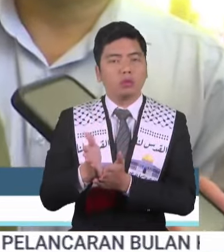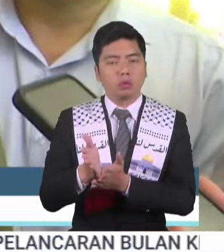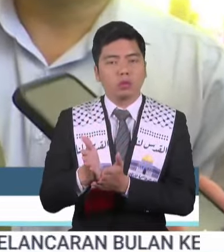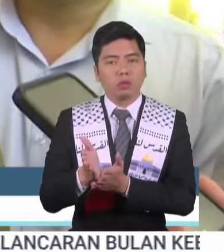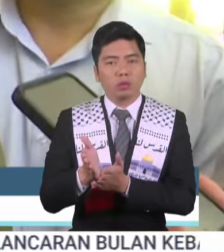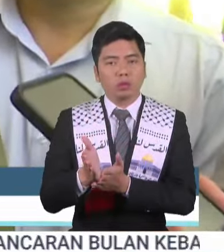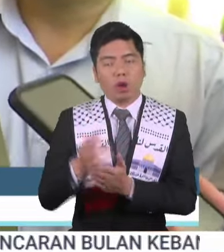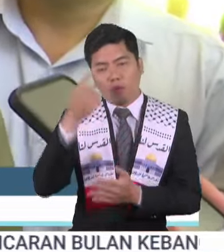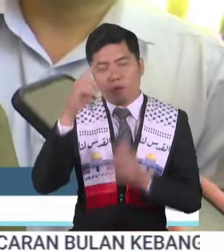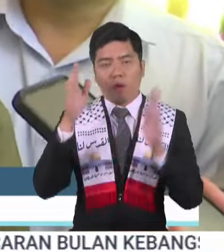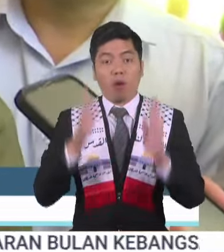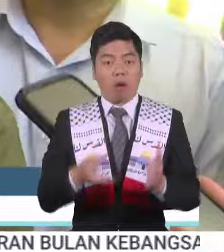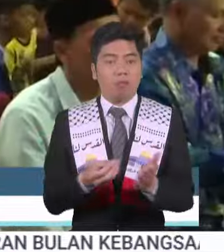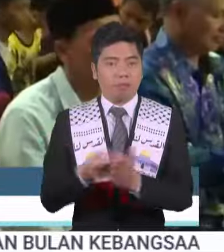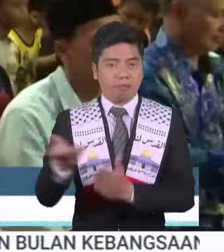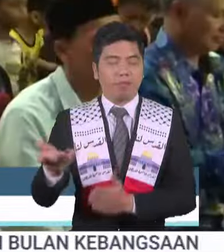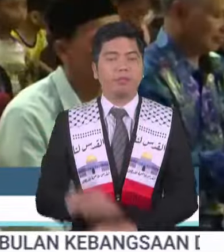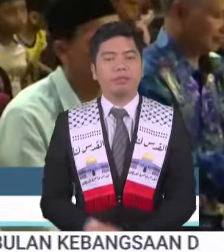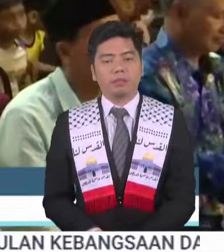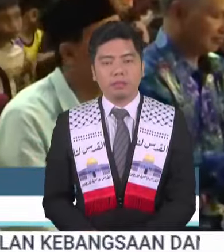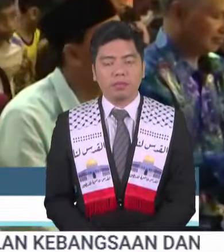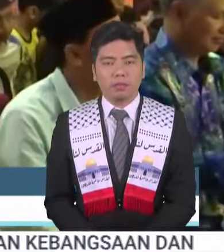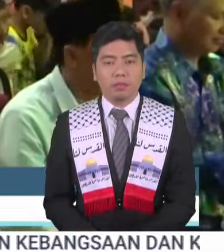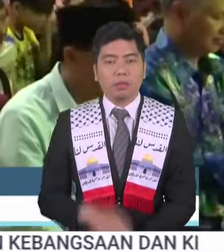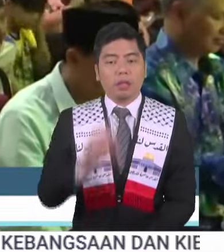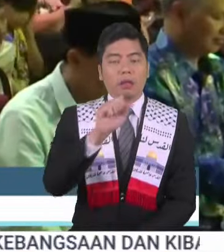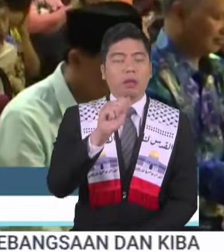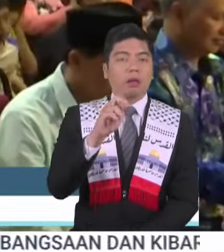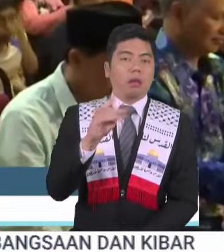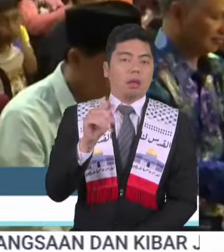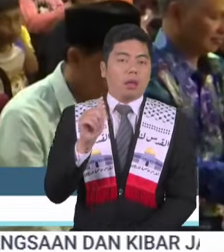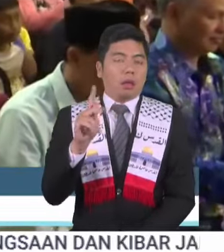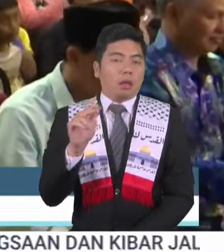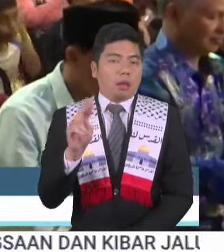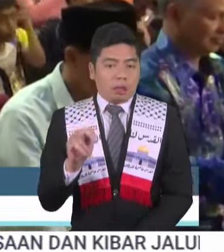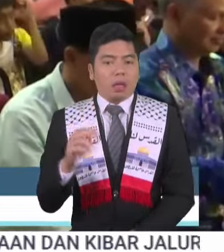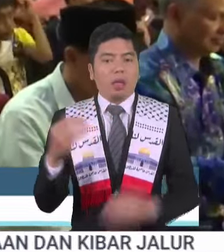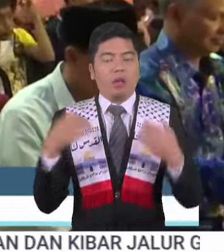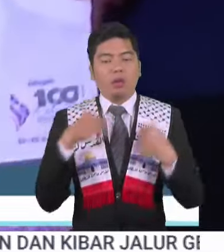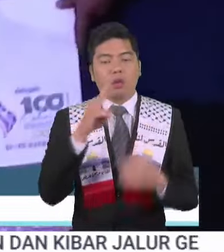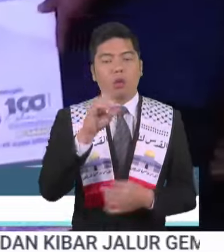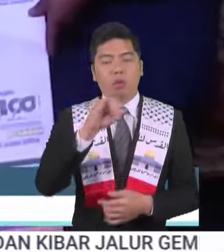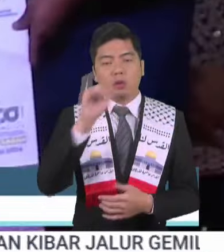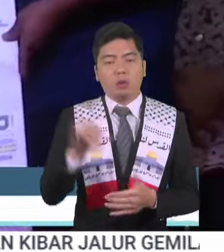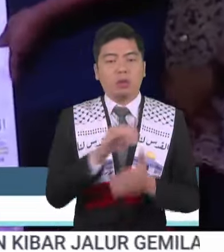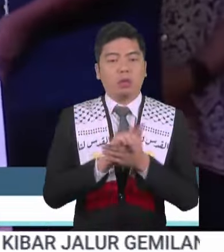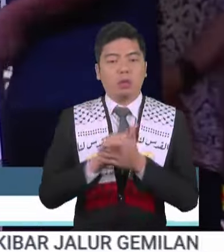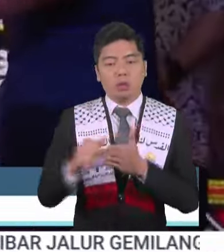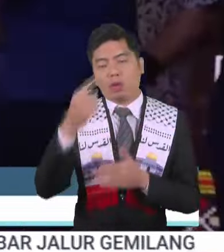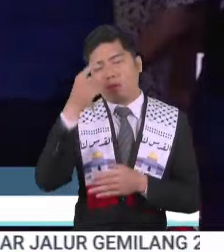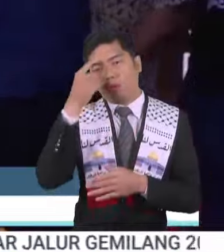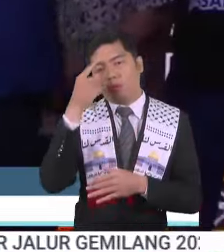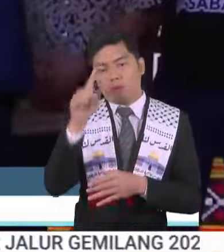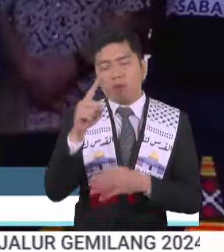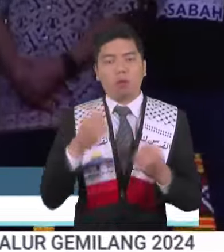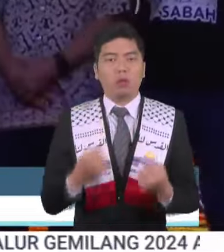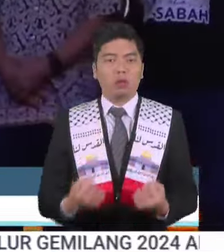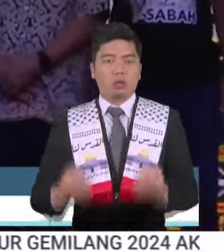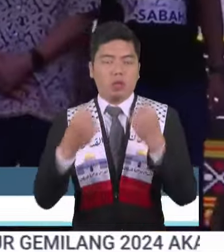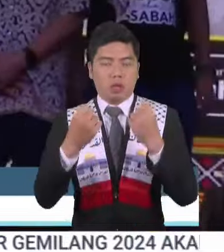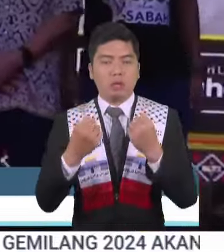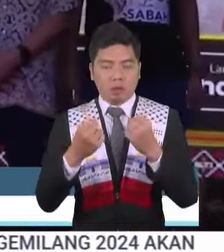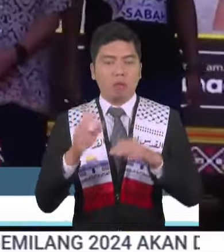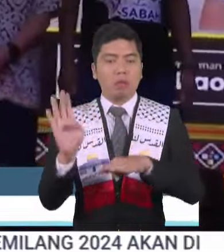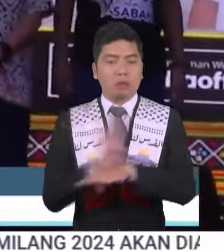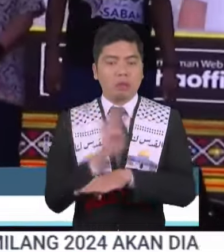kepada para pelanggan. Disandakan pula kira-kira 27 juta ringgit disalur bagi pemerkasaan